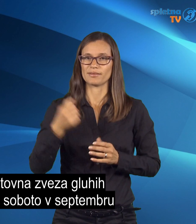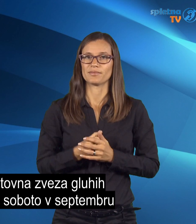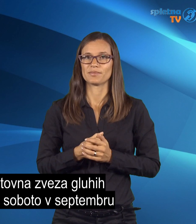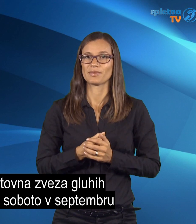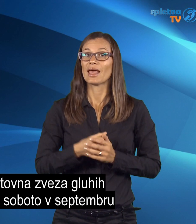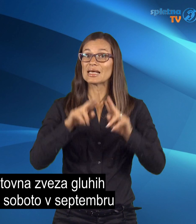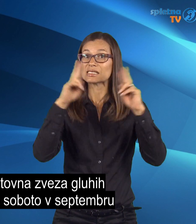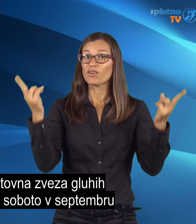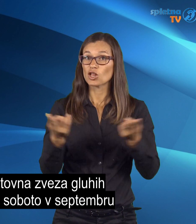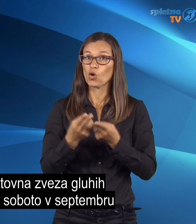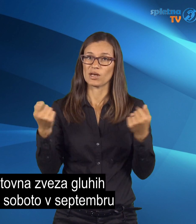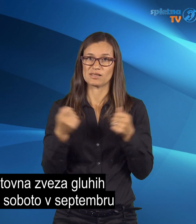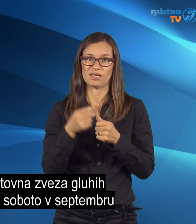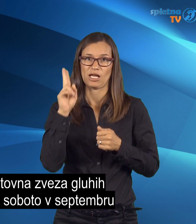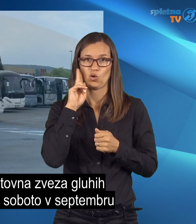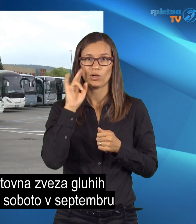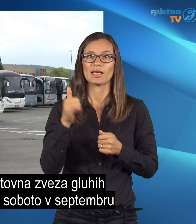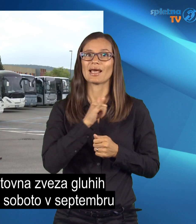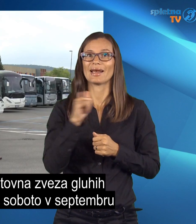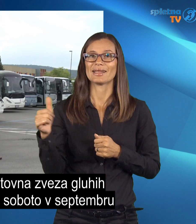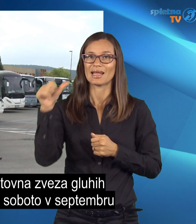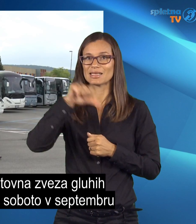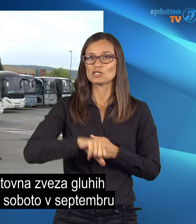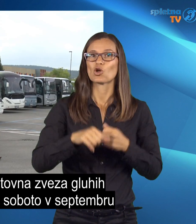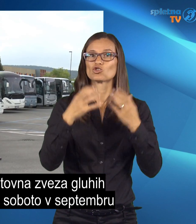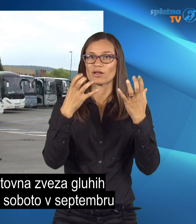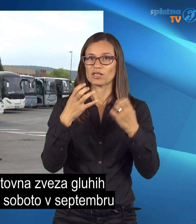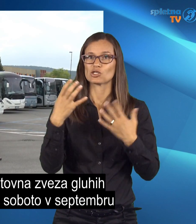Dober dan. Svetovna zveza gluhih je leta